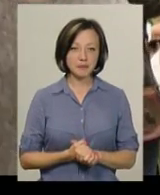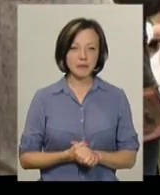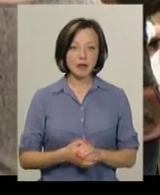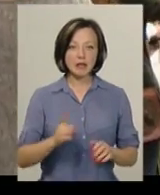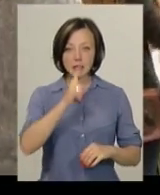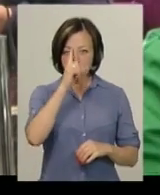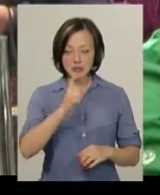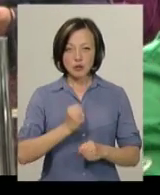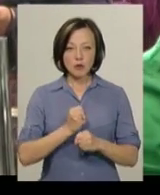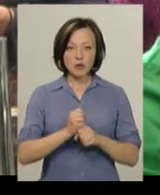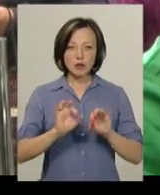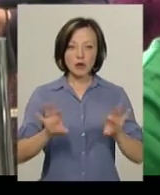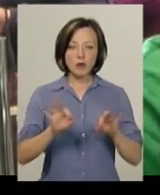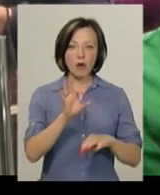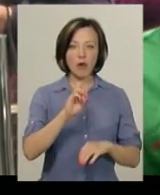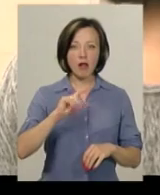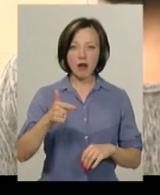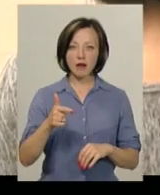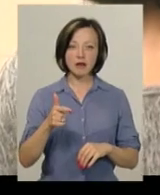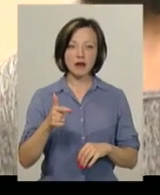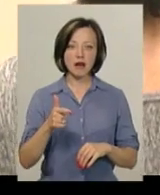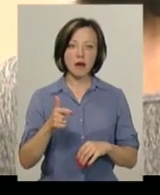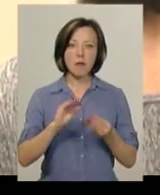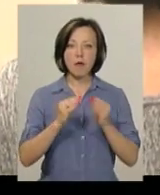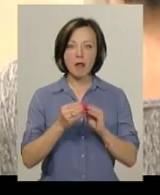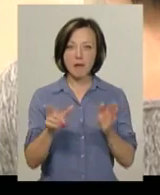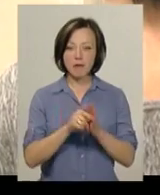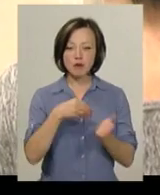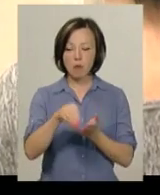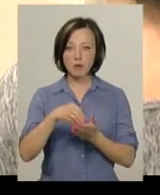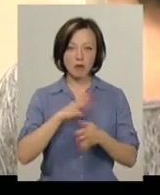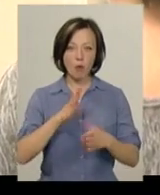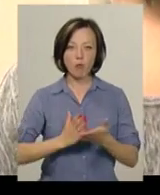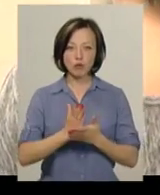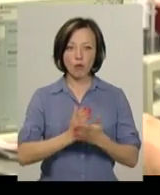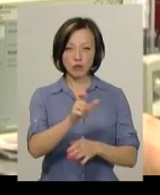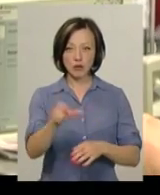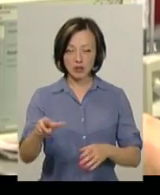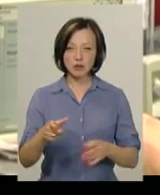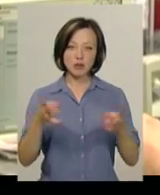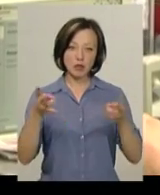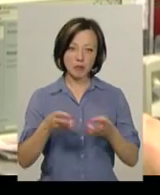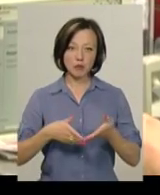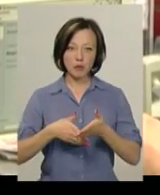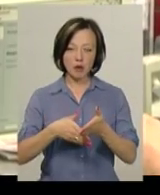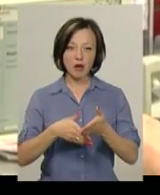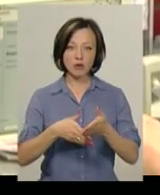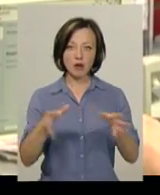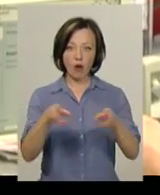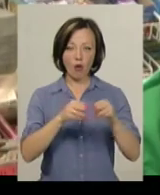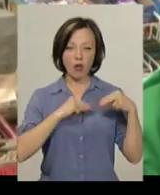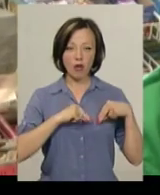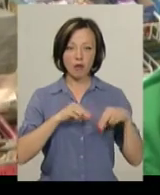місяць роботи, розповідає Олег Михайловський, непорозумінь з покупцями не було. Обслуговувати клієнтів йому за потреби допомагають колеги.